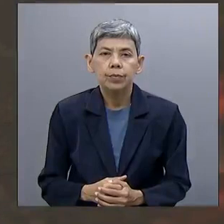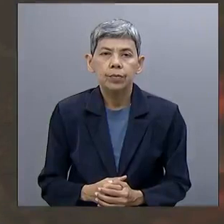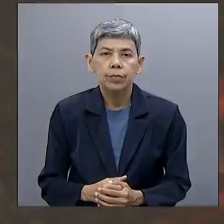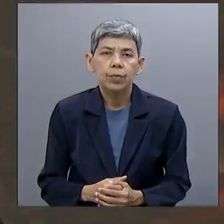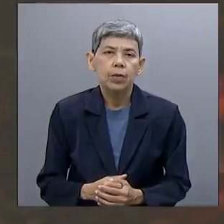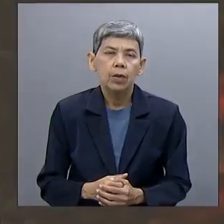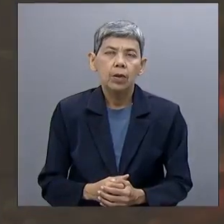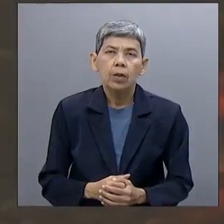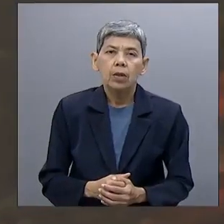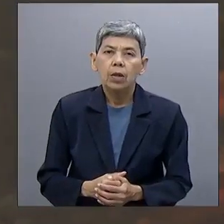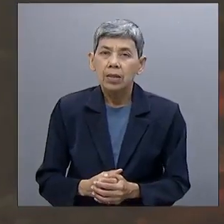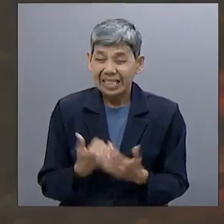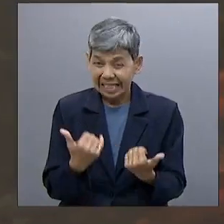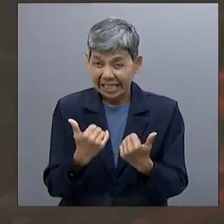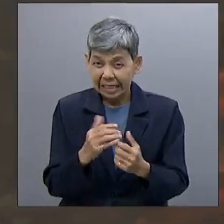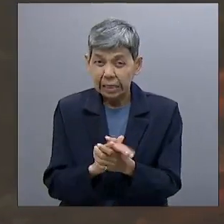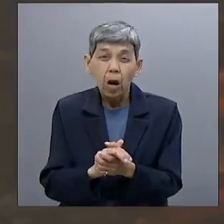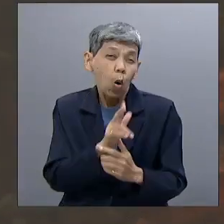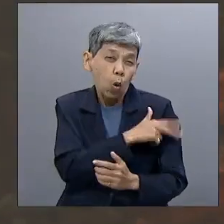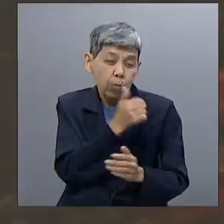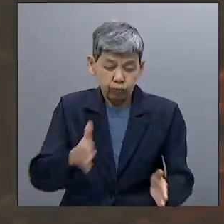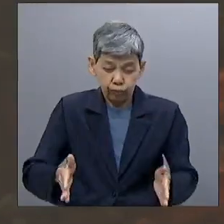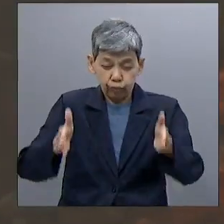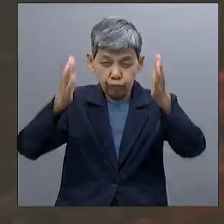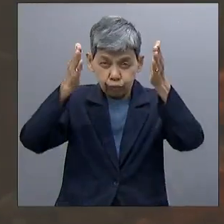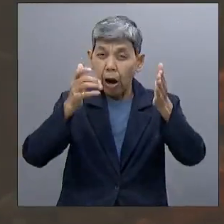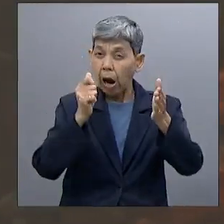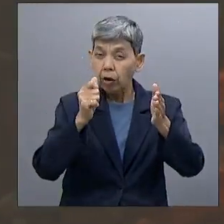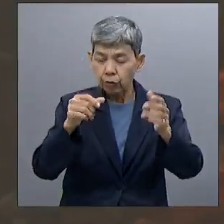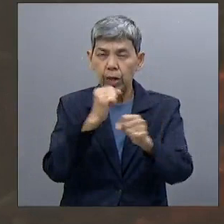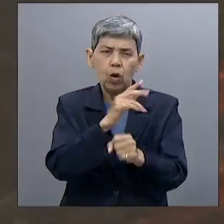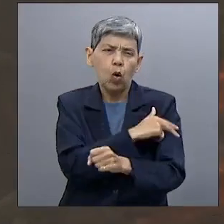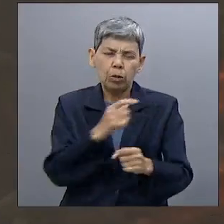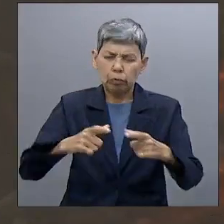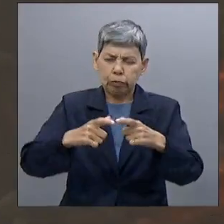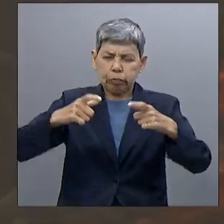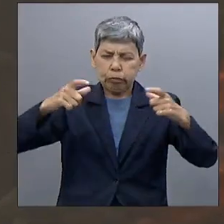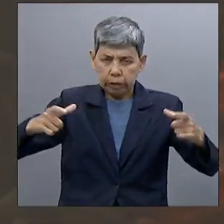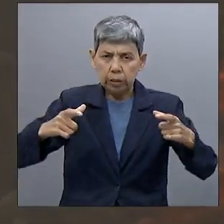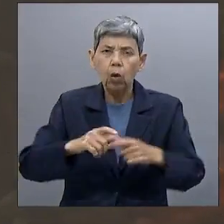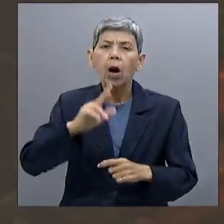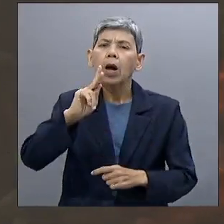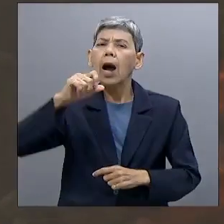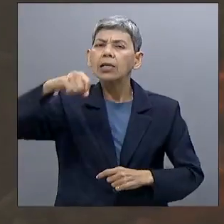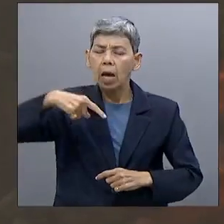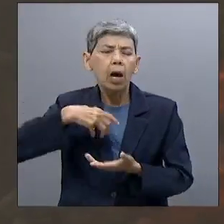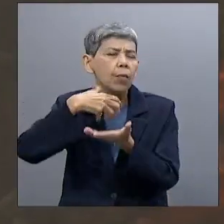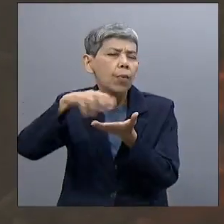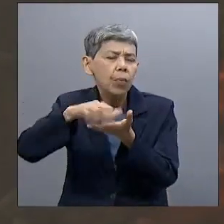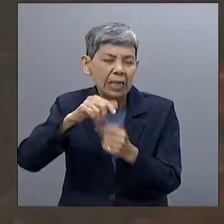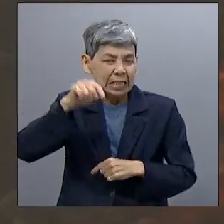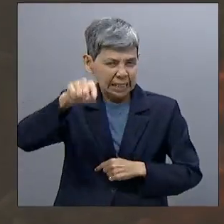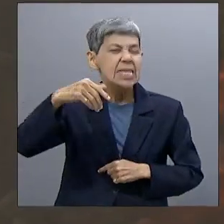ก่อนหน้าที่จะเปิดปฏิบัติการบุกโรงพยาบาลอัลชิฟาซึ่งเป็นสถานพยาบาลที่ใหญ่ที่สุดในกาซาและโดยอ้างเหตุผลว่า